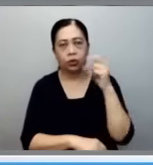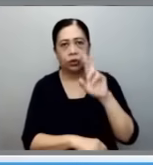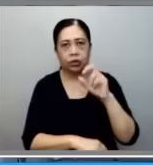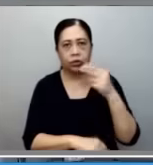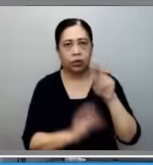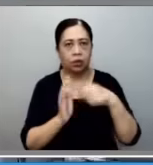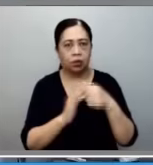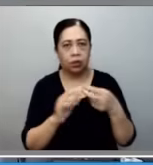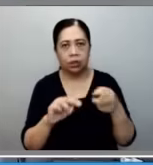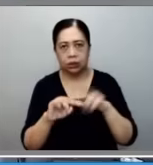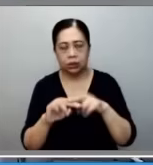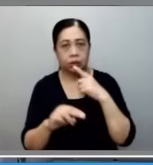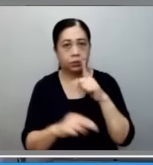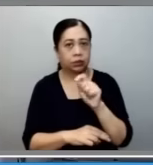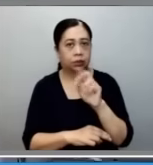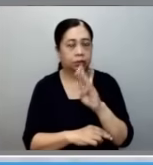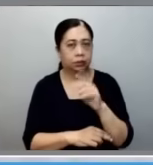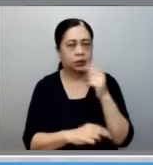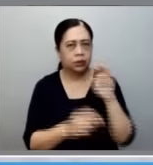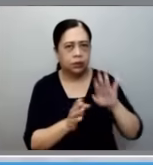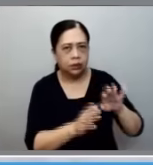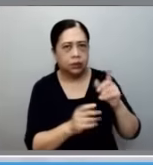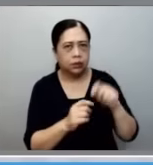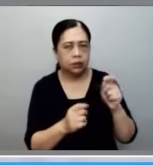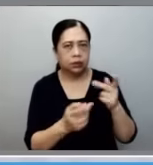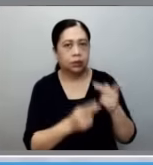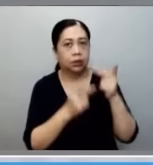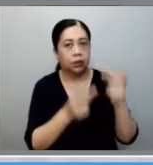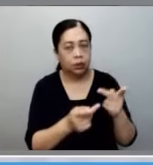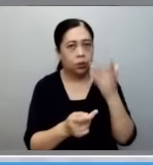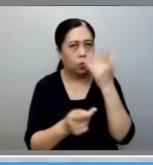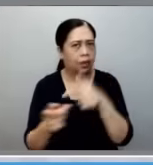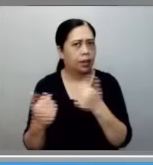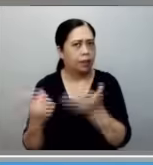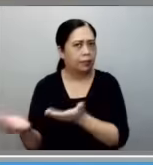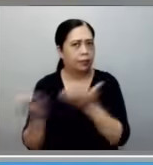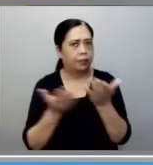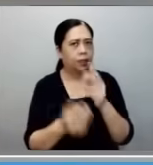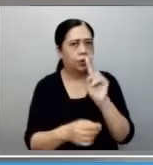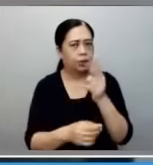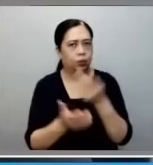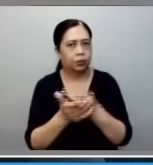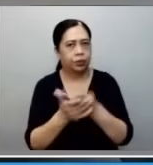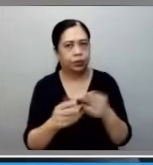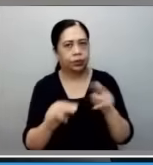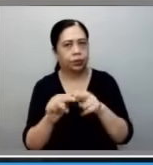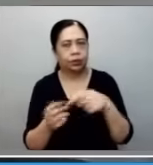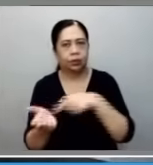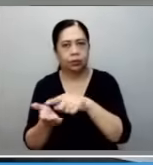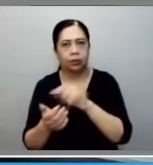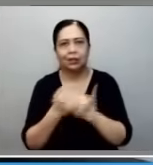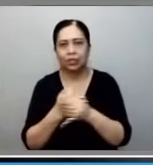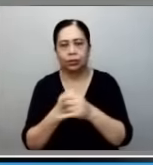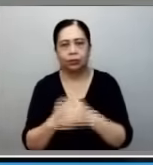Sabi ng LTFRB, isasantabi muna nila ang nasabing petisyon dahil meron ding inihihirit na 2 pisong taas pasahe sa jeep.